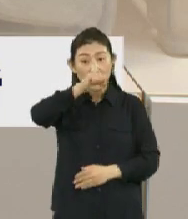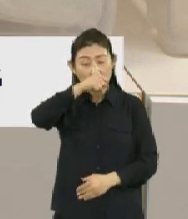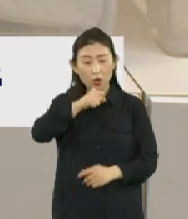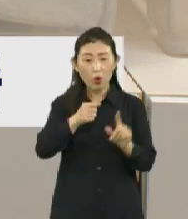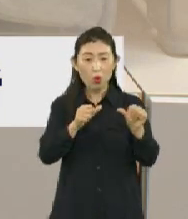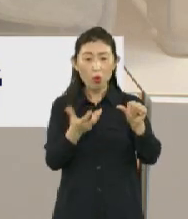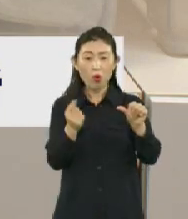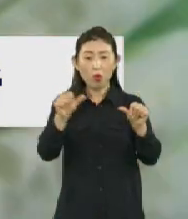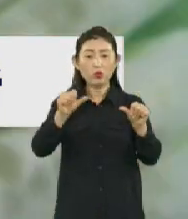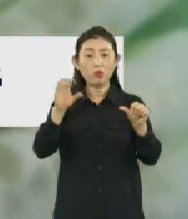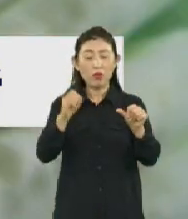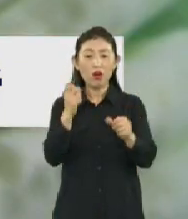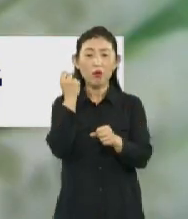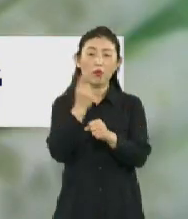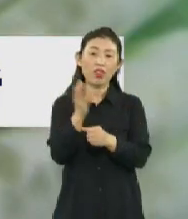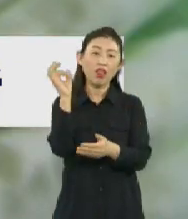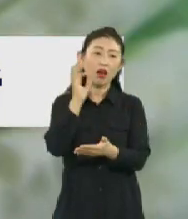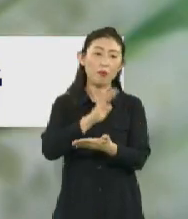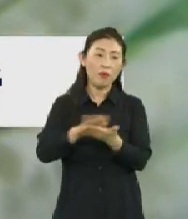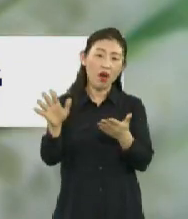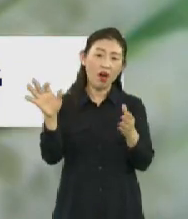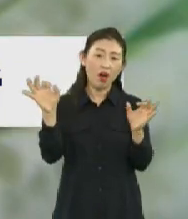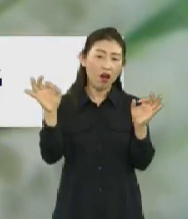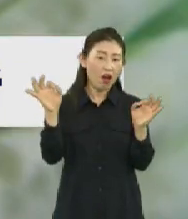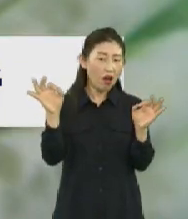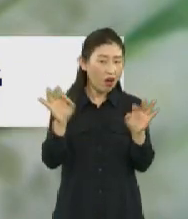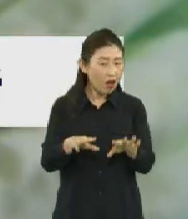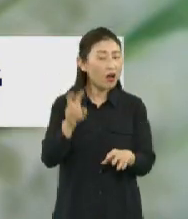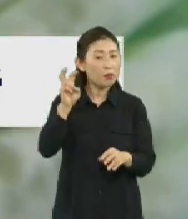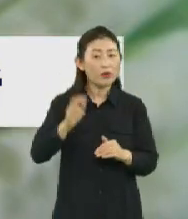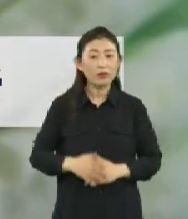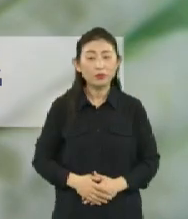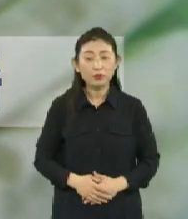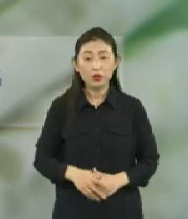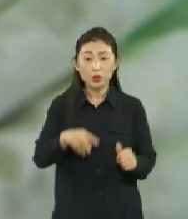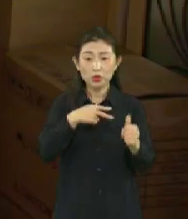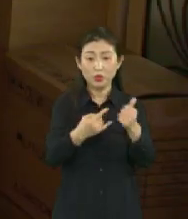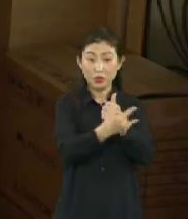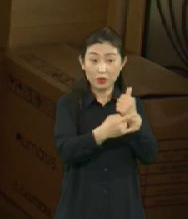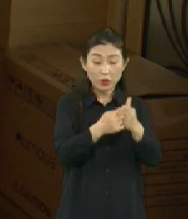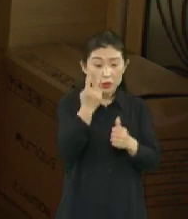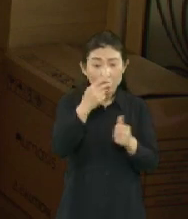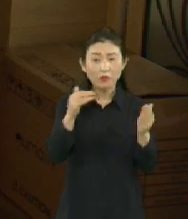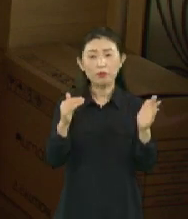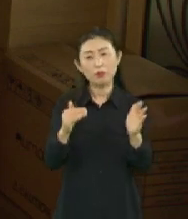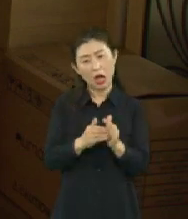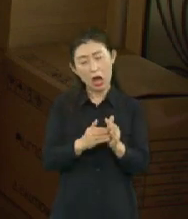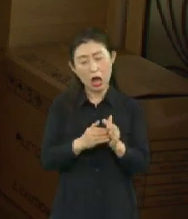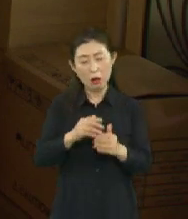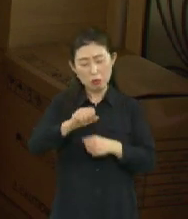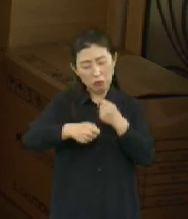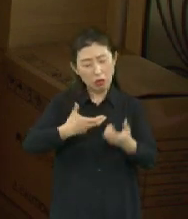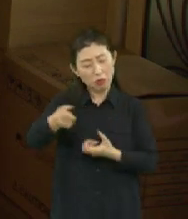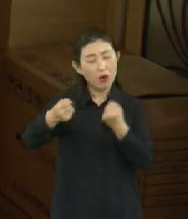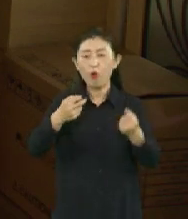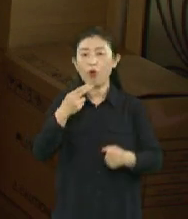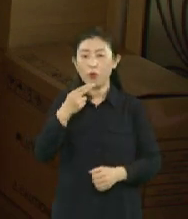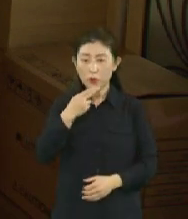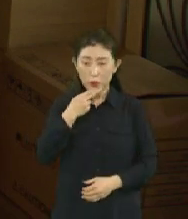5억 5천만 원의 예산이 금방 바닥날 전망입니다. 교육위원회의 모니터링 결과 무분별한 사용 사례는